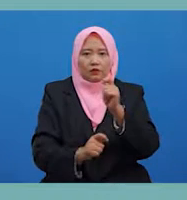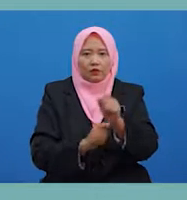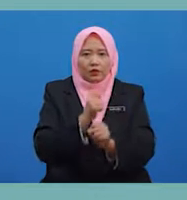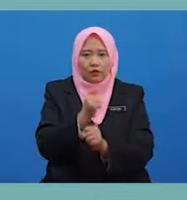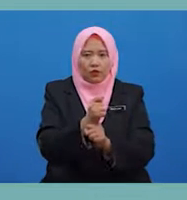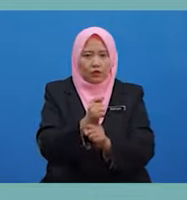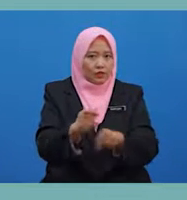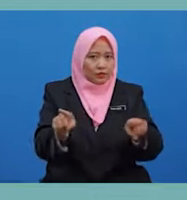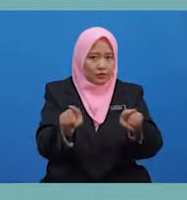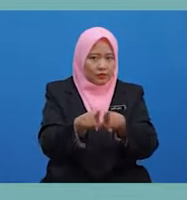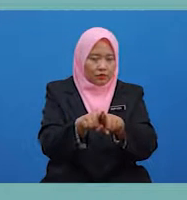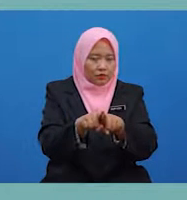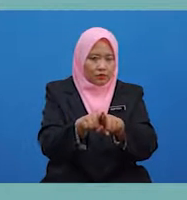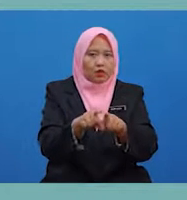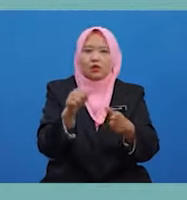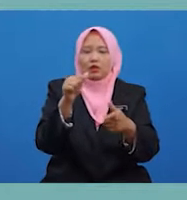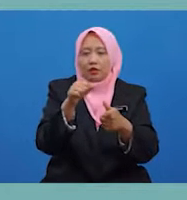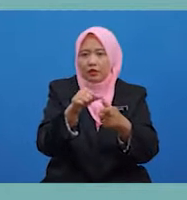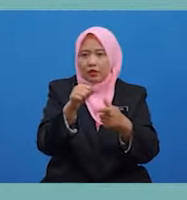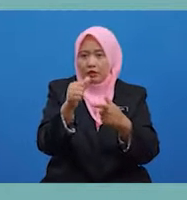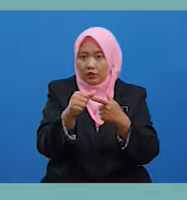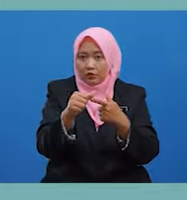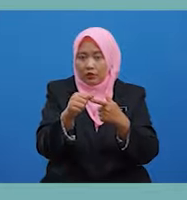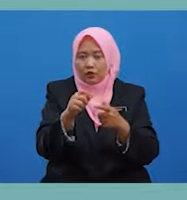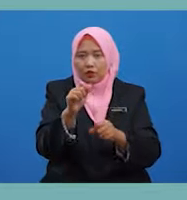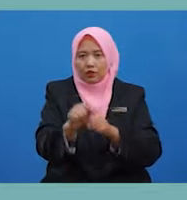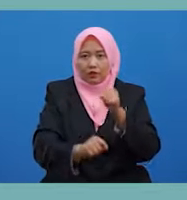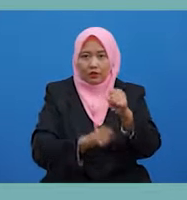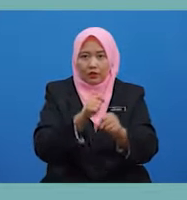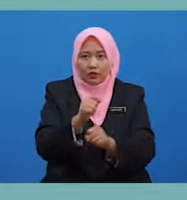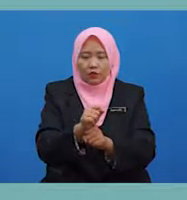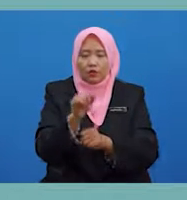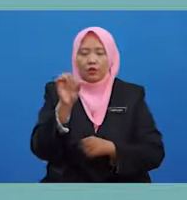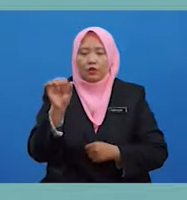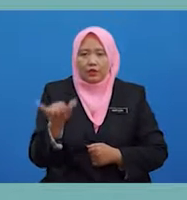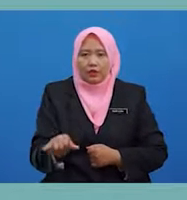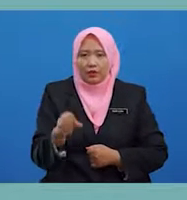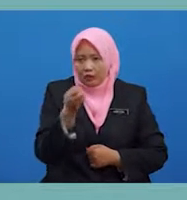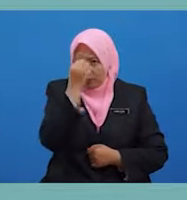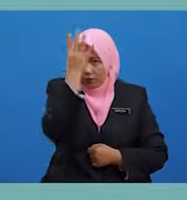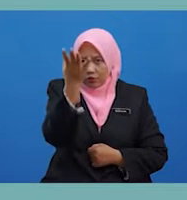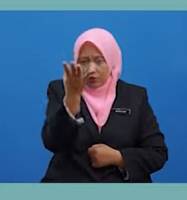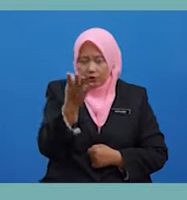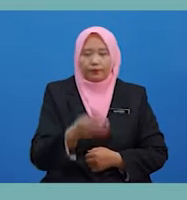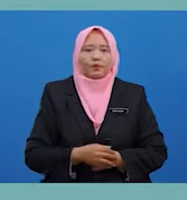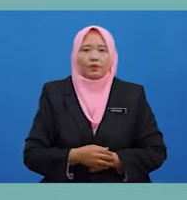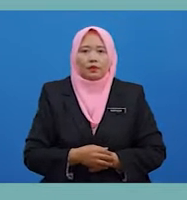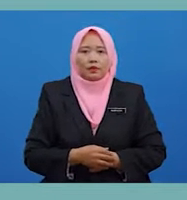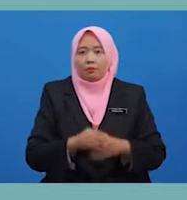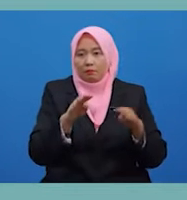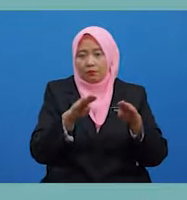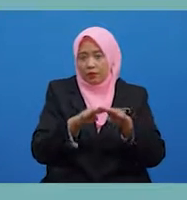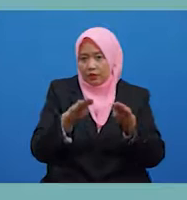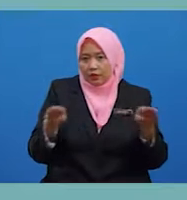ataupun antara tahun-tahun yang dinyatakan. Untuk melihat perbandingan dalam tahun, jadual perlulah